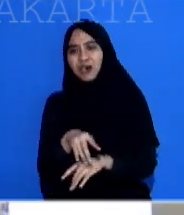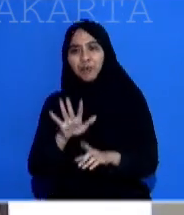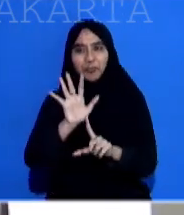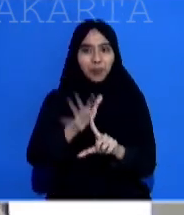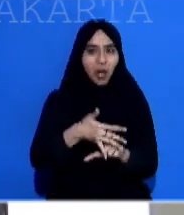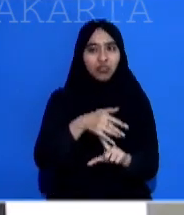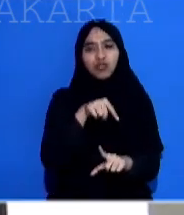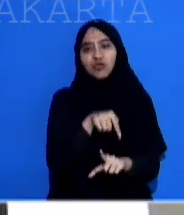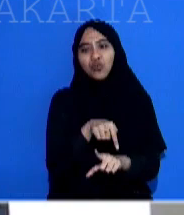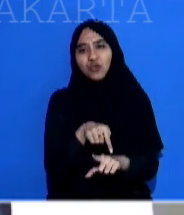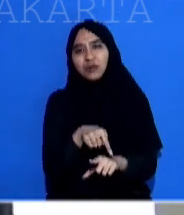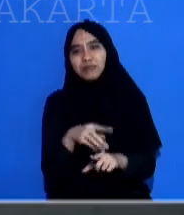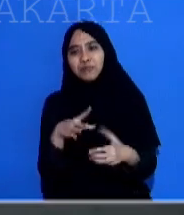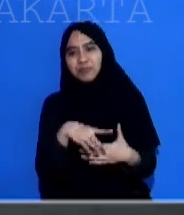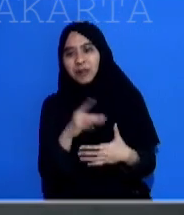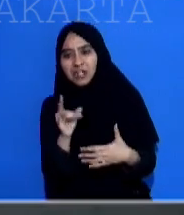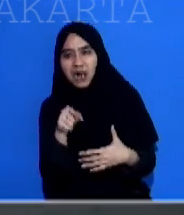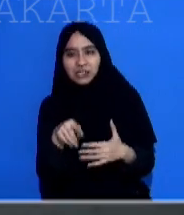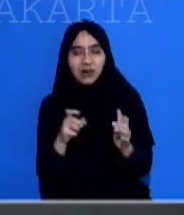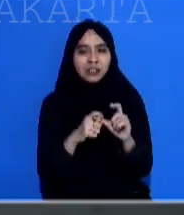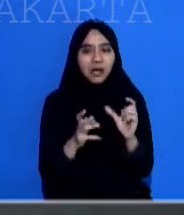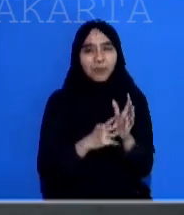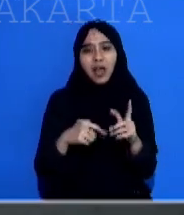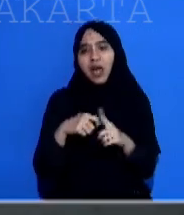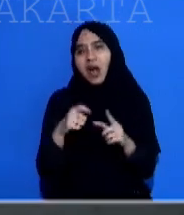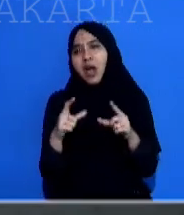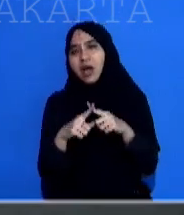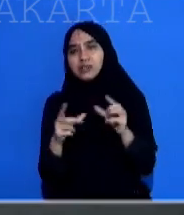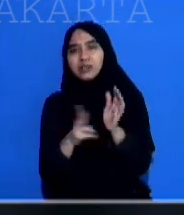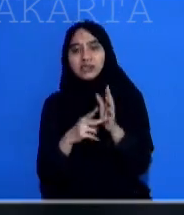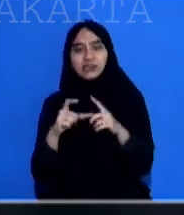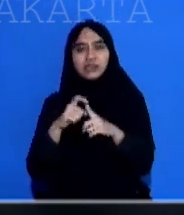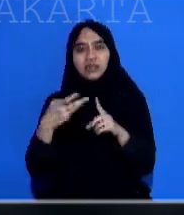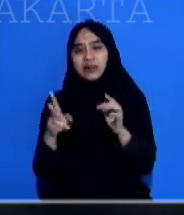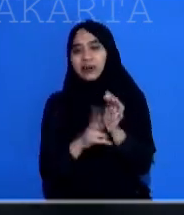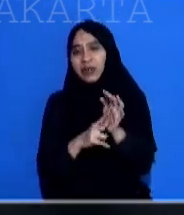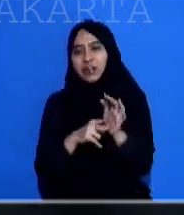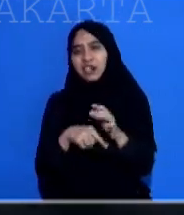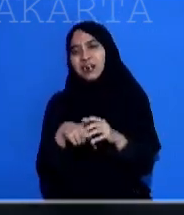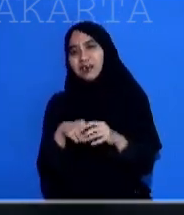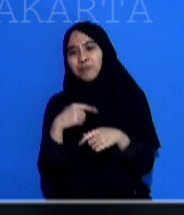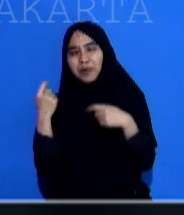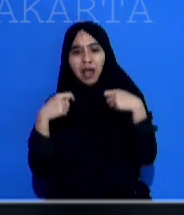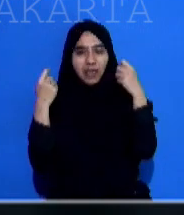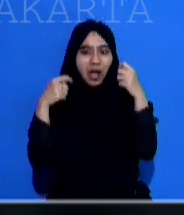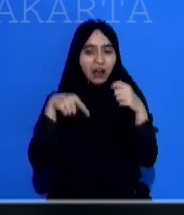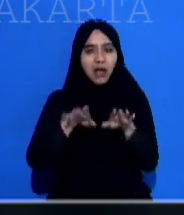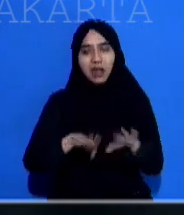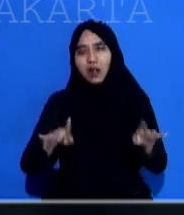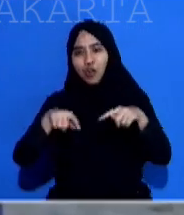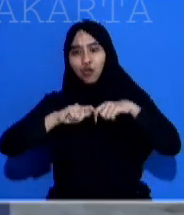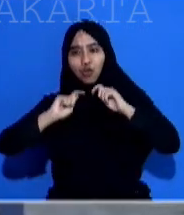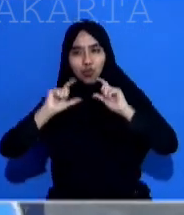Diang k Negeri Sanden Bantul Daerah Istimewa Yogyakarta untuk merayakan kelulusan siswanya tahun